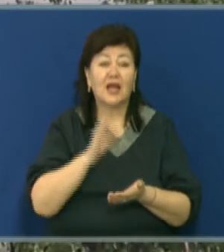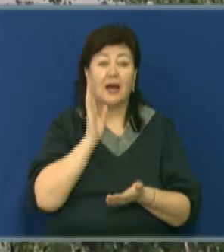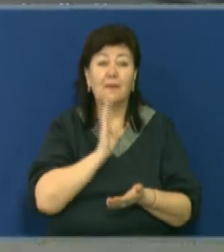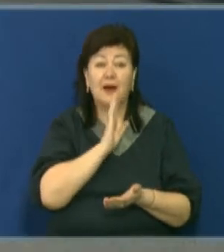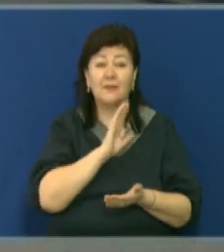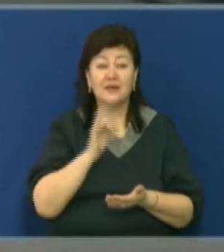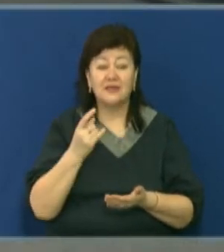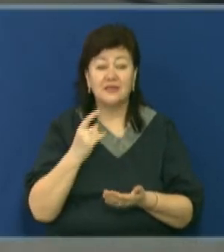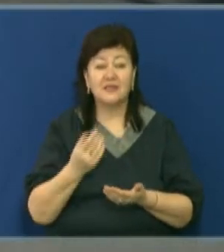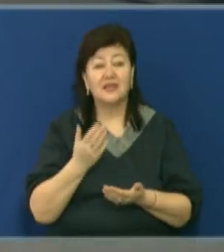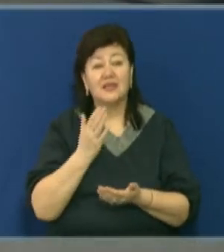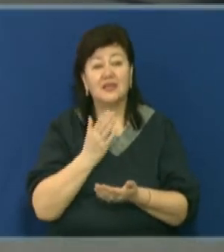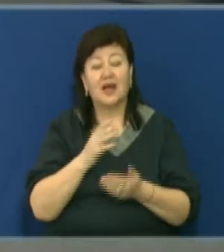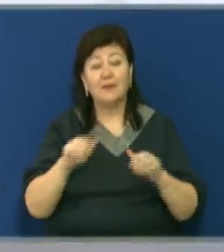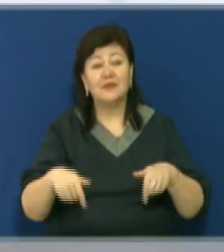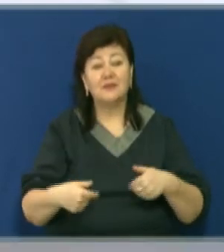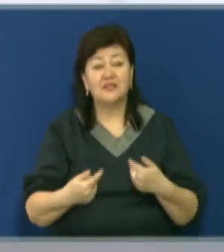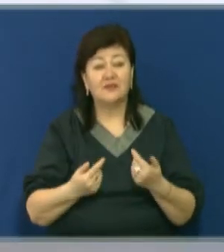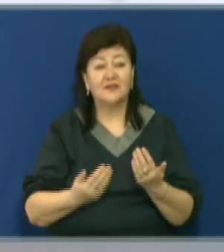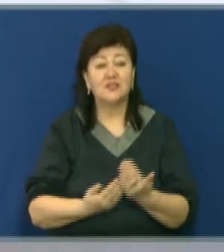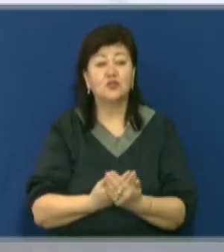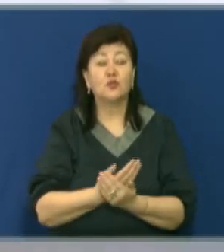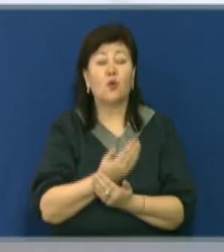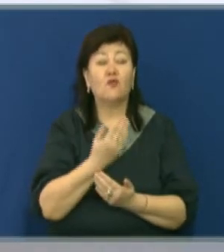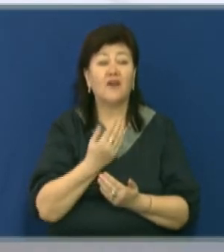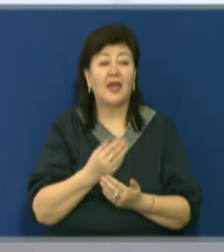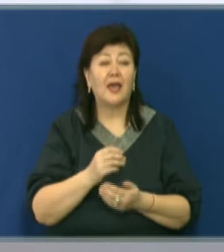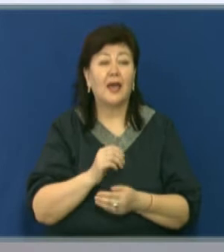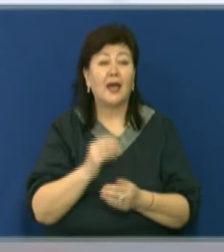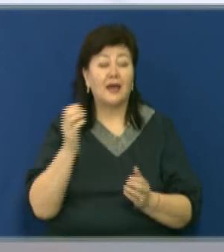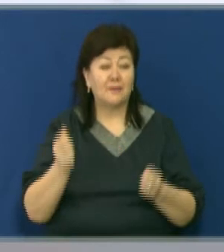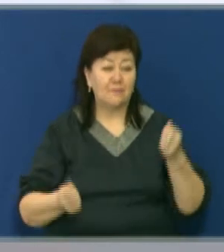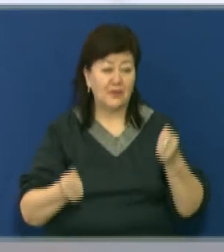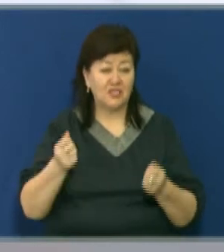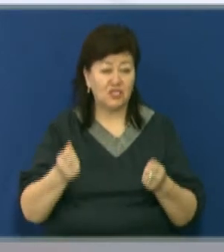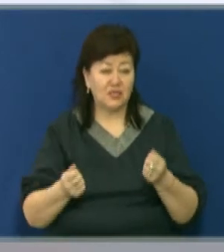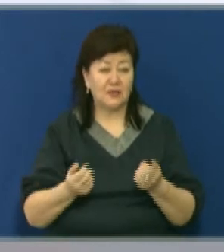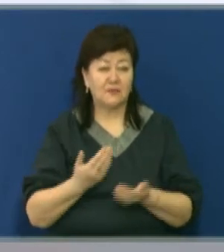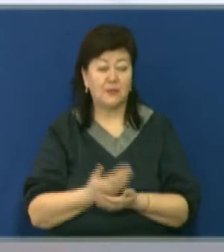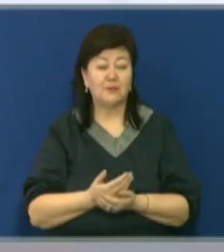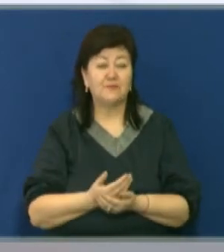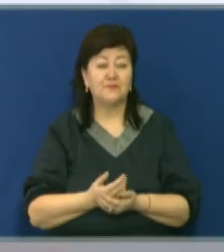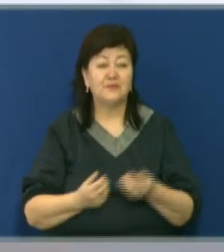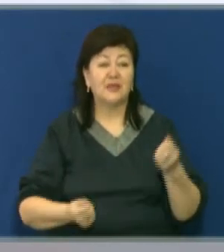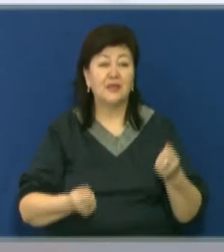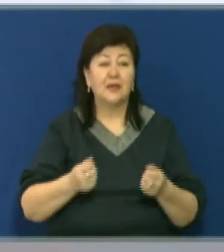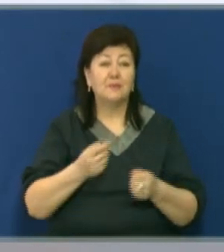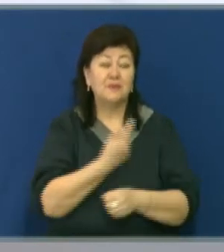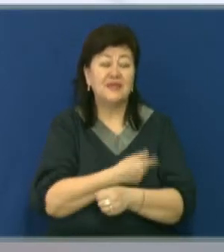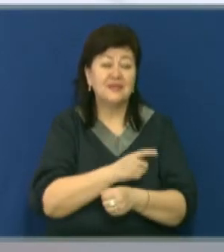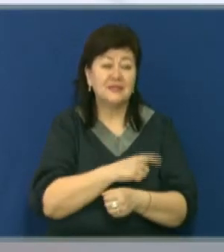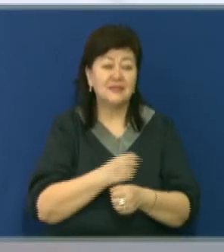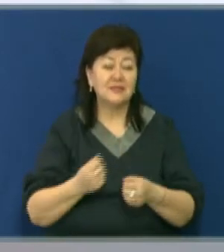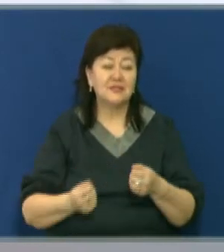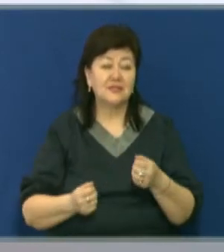мамандандырылған автокөлік базасы жаңартылған. 216 автомашин скорой помощи были закуплены. Медициналық ұйымдарға 216